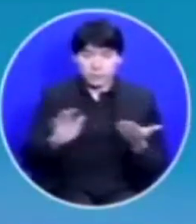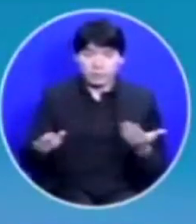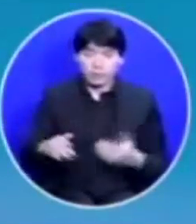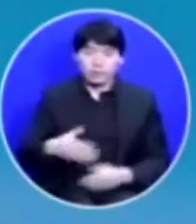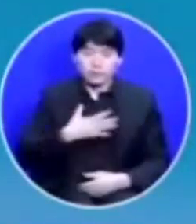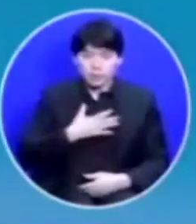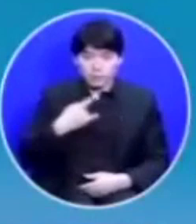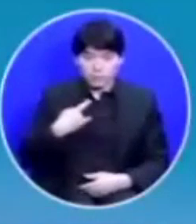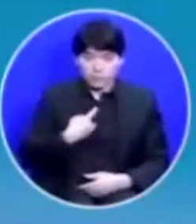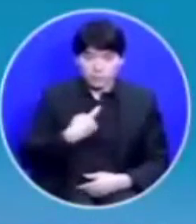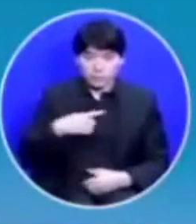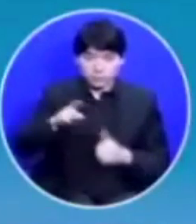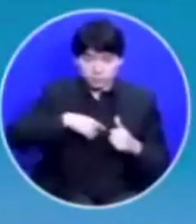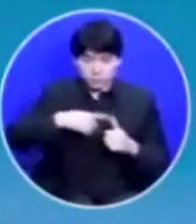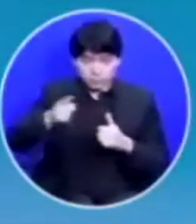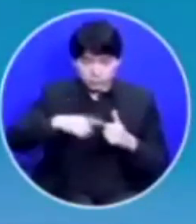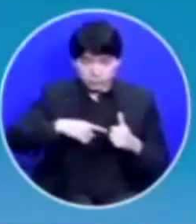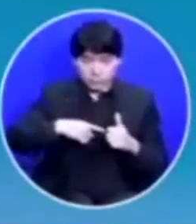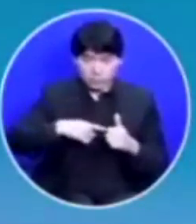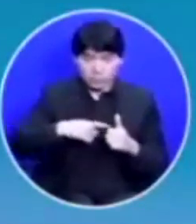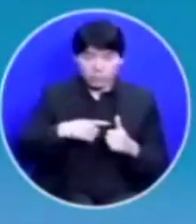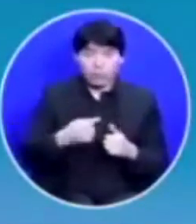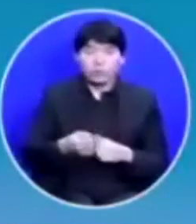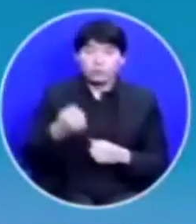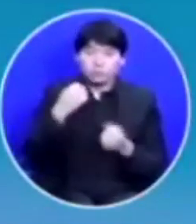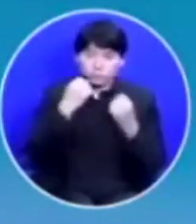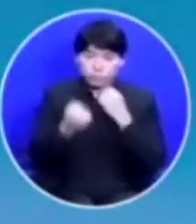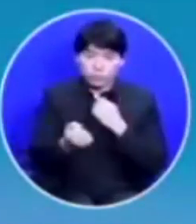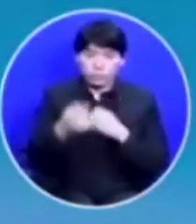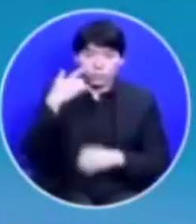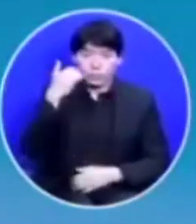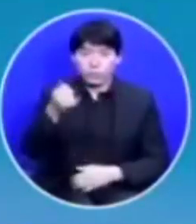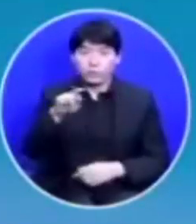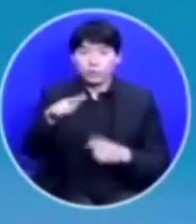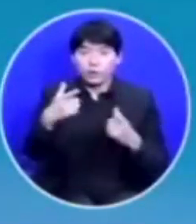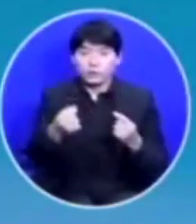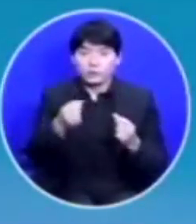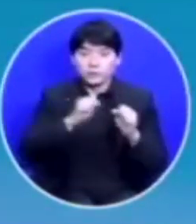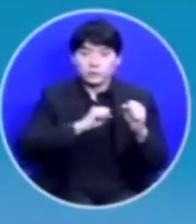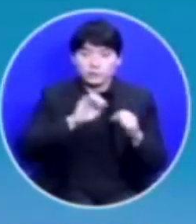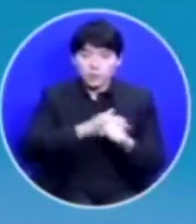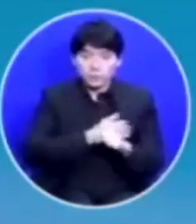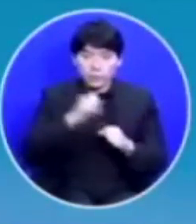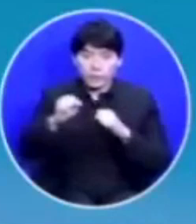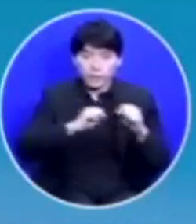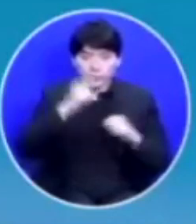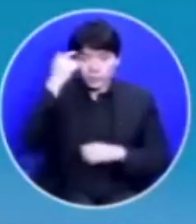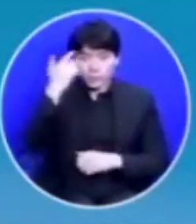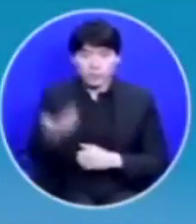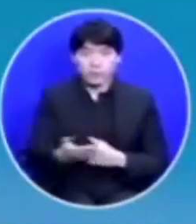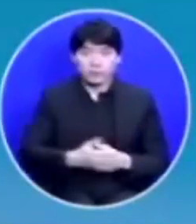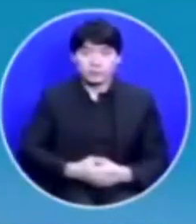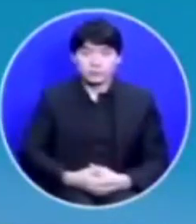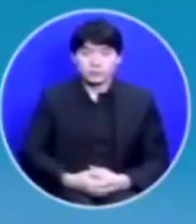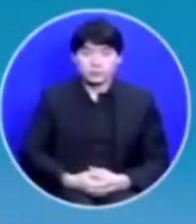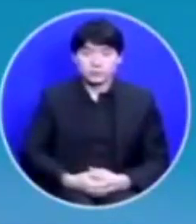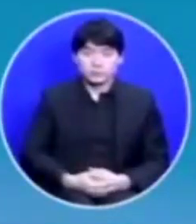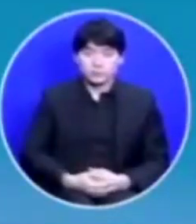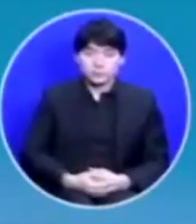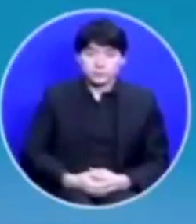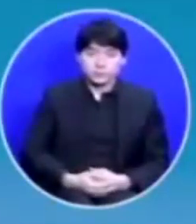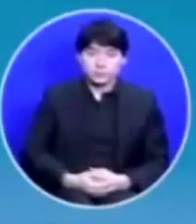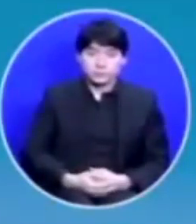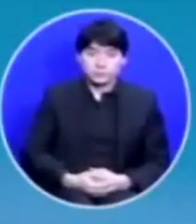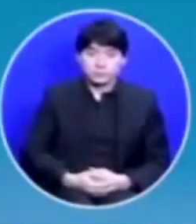이렇게 잘못했다고 매를 대시 면서 왜 부모는 그대로 하느냐 마라 나한테는 잘못했다고 이렇게 야단치고